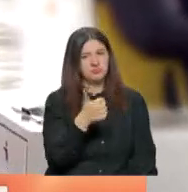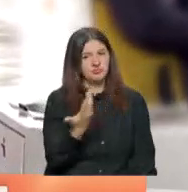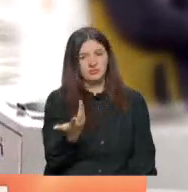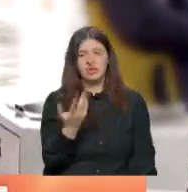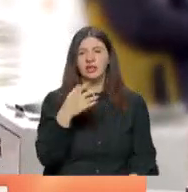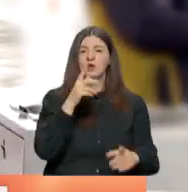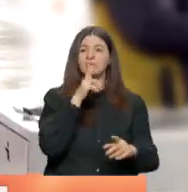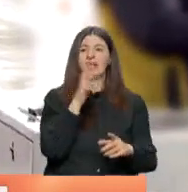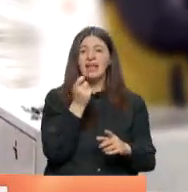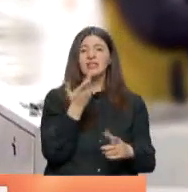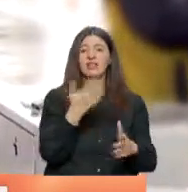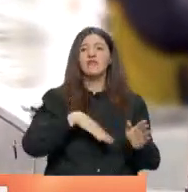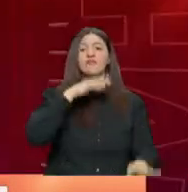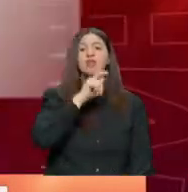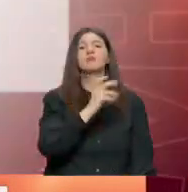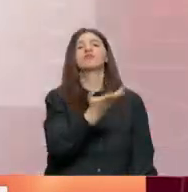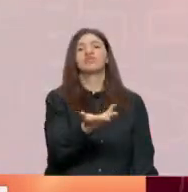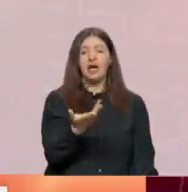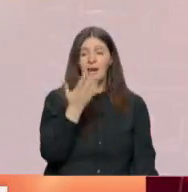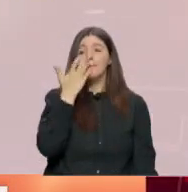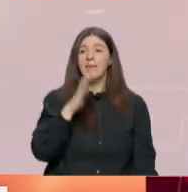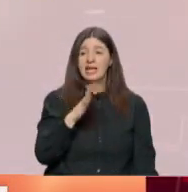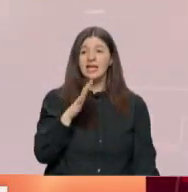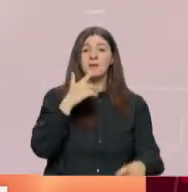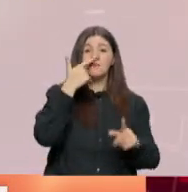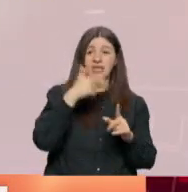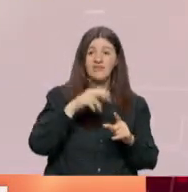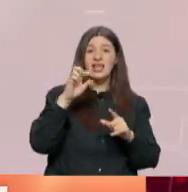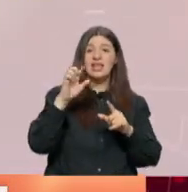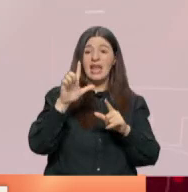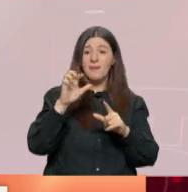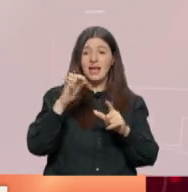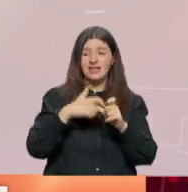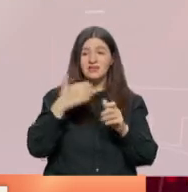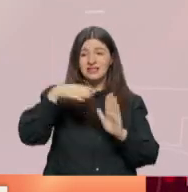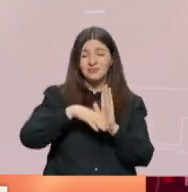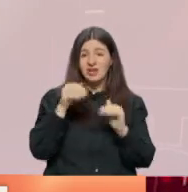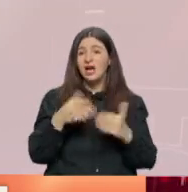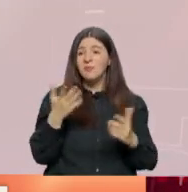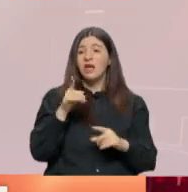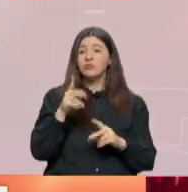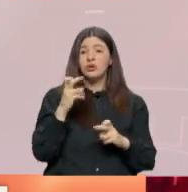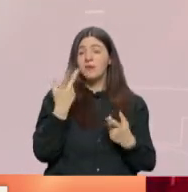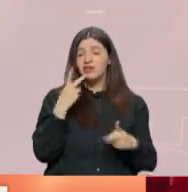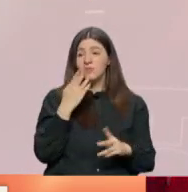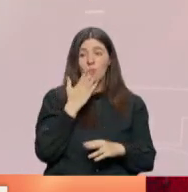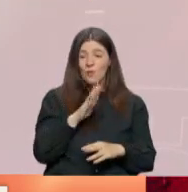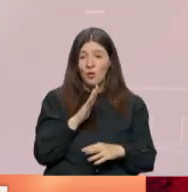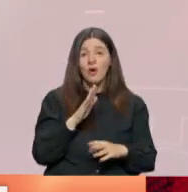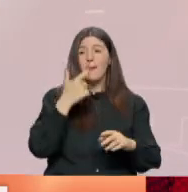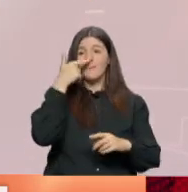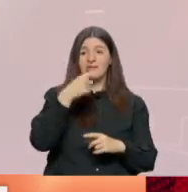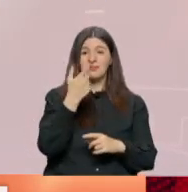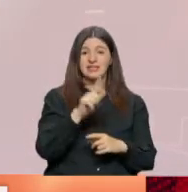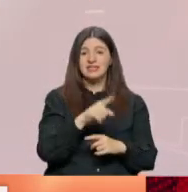350 lirayla depo zaten fullenmeyecek. Beklenti benzin ve LPG'de de bir indirimin gelmesiydi ama henüz bu konuda bir açıklama yok.